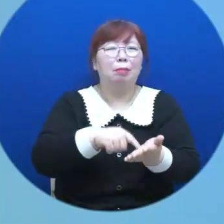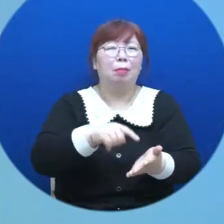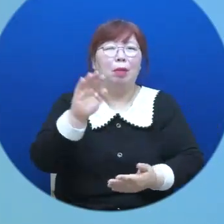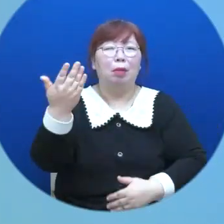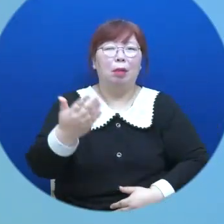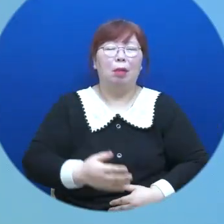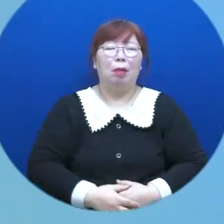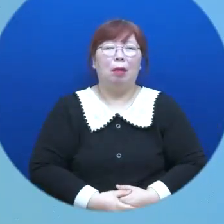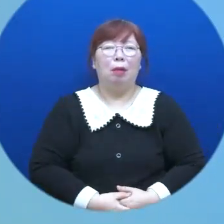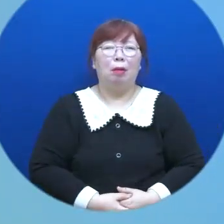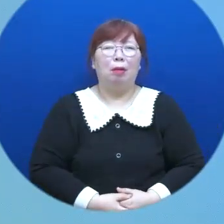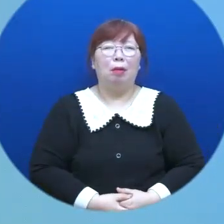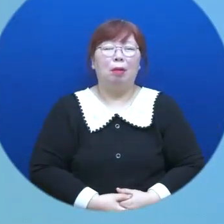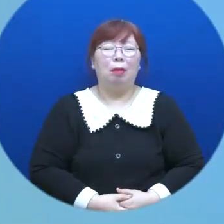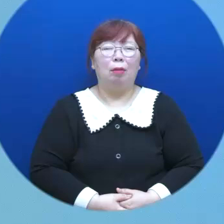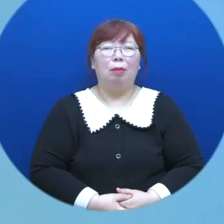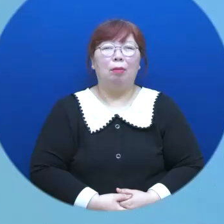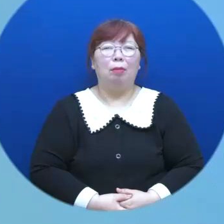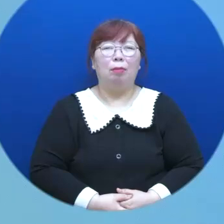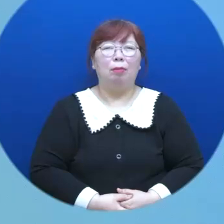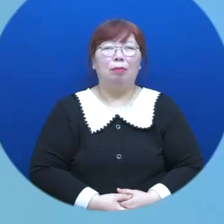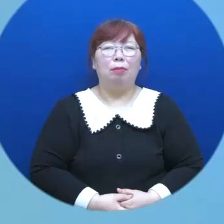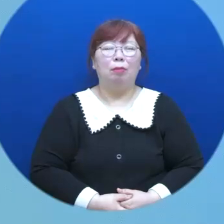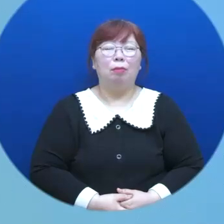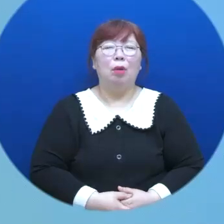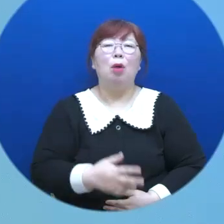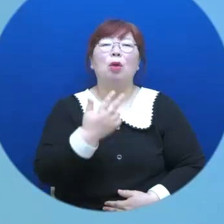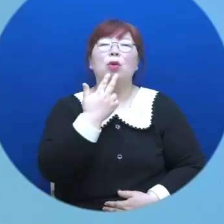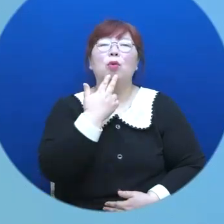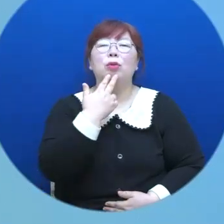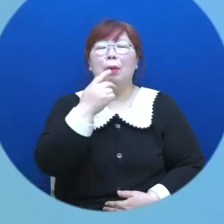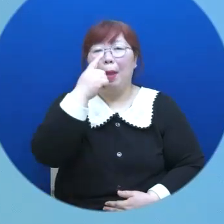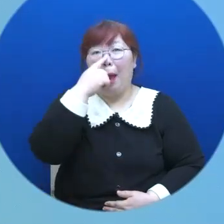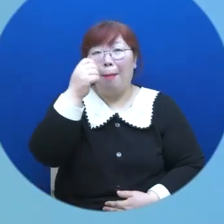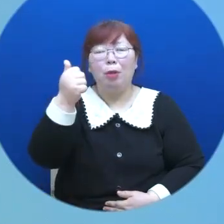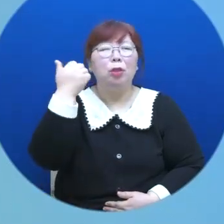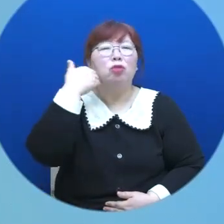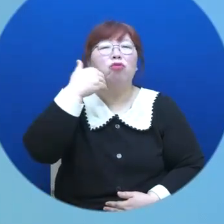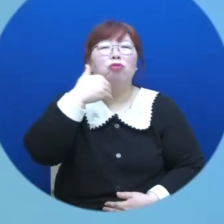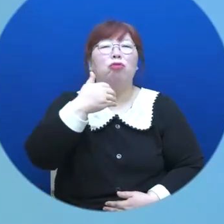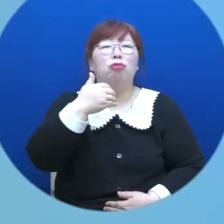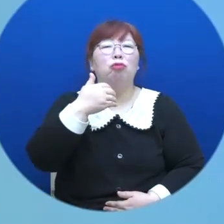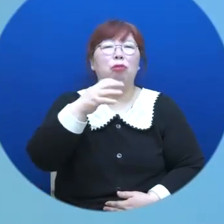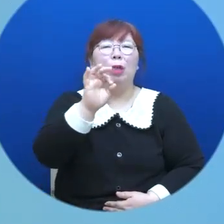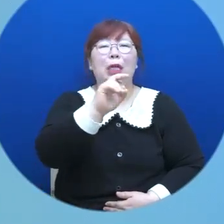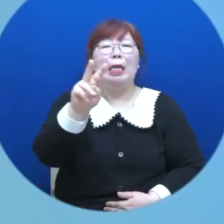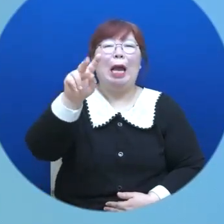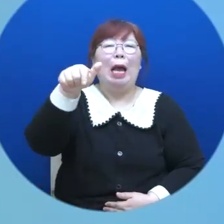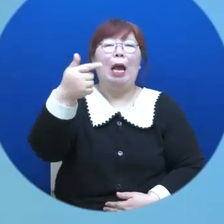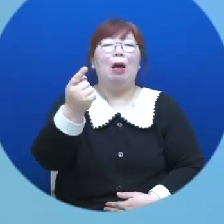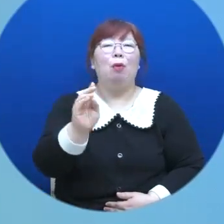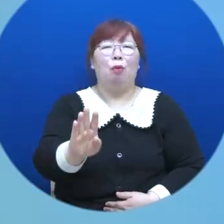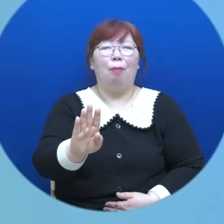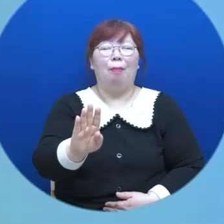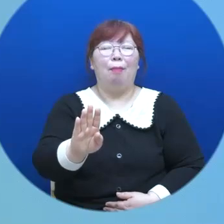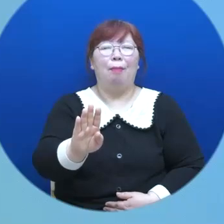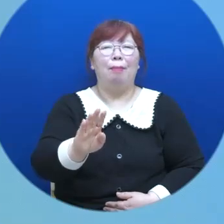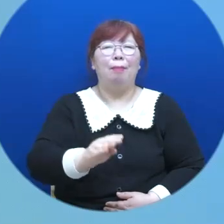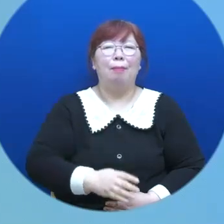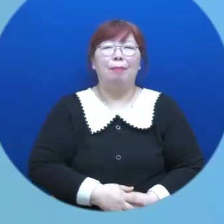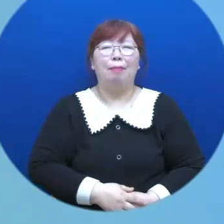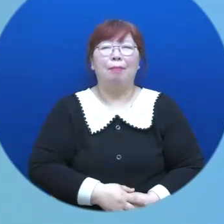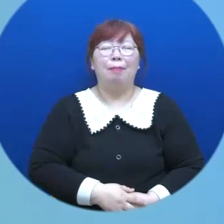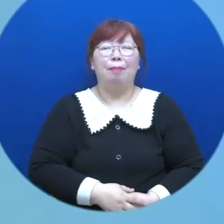됩니다. 여러분, 우리가 알듯 요셉의 아버지 누구? 야곱이요. 야곱은